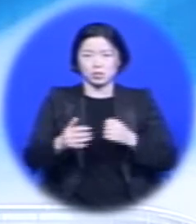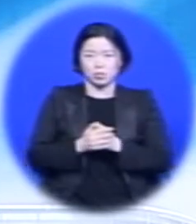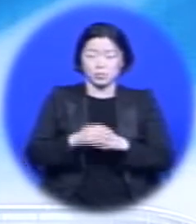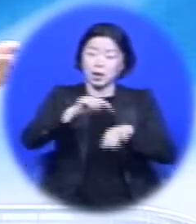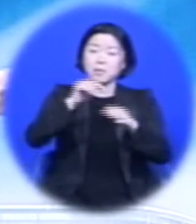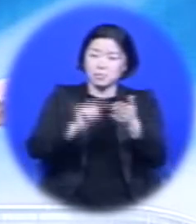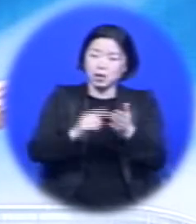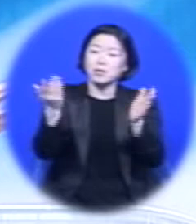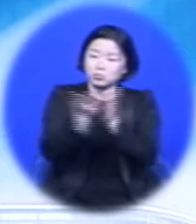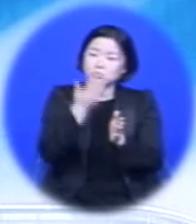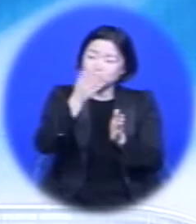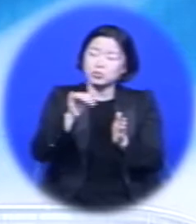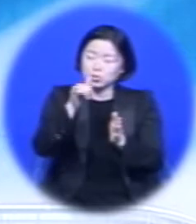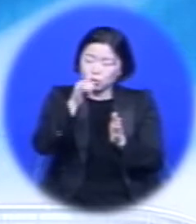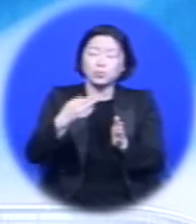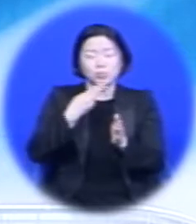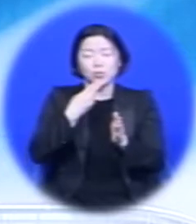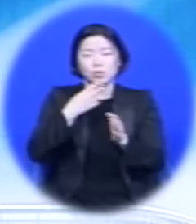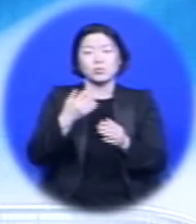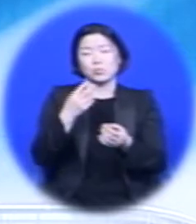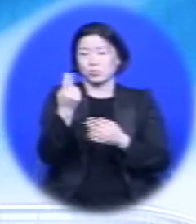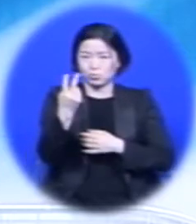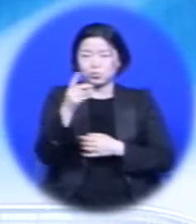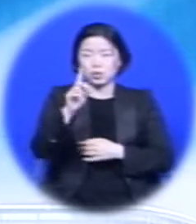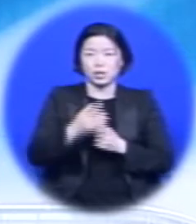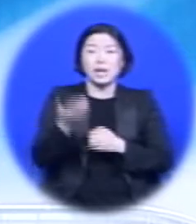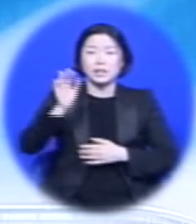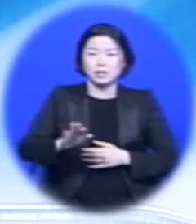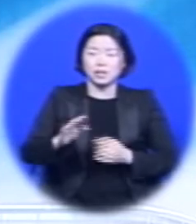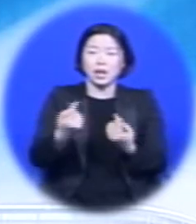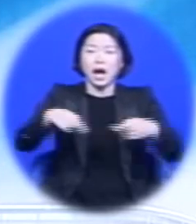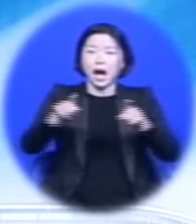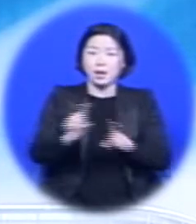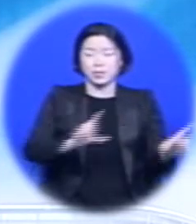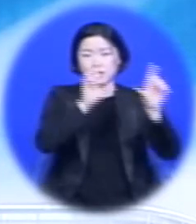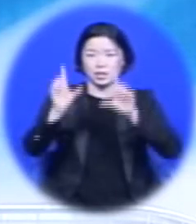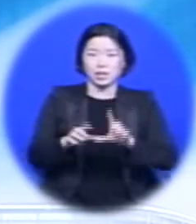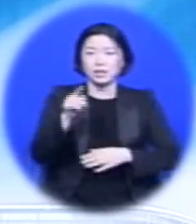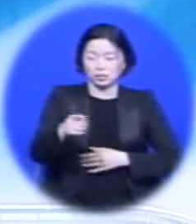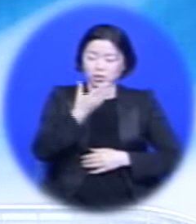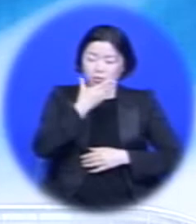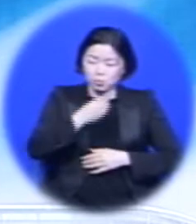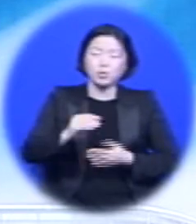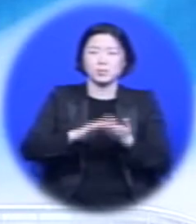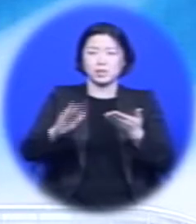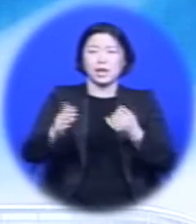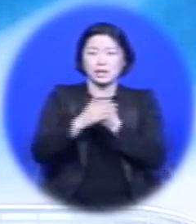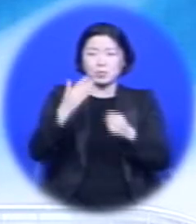수도 있고 안 들 수도 있어요, 그 가족이. 그러나 함께 살았다는 게 복이에요. 그래서